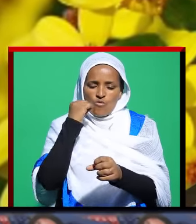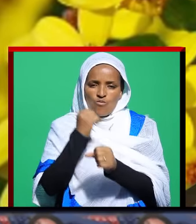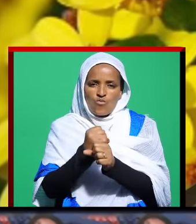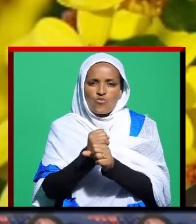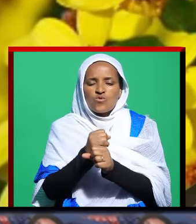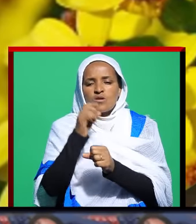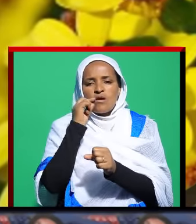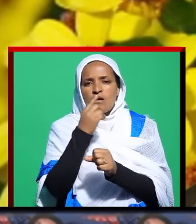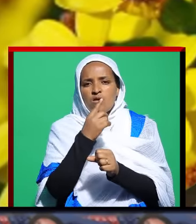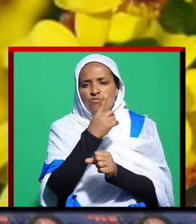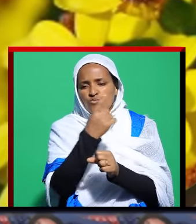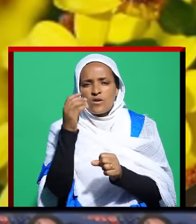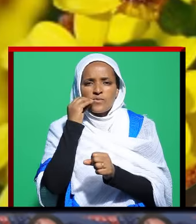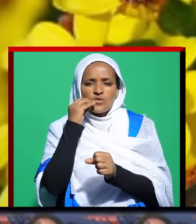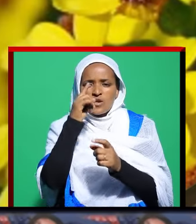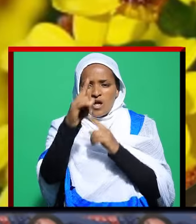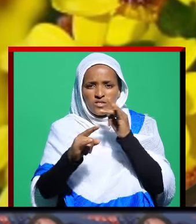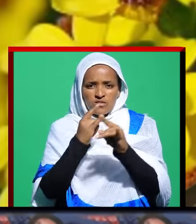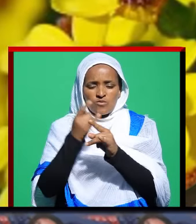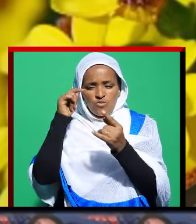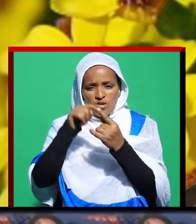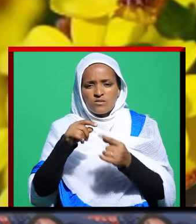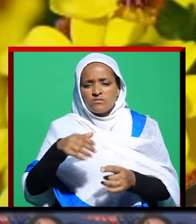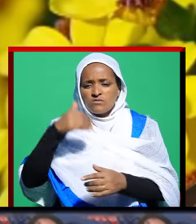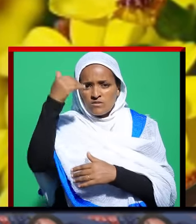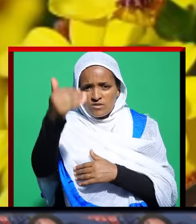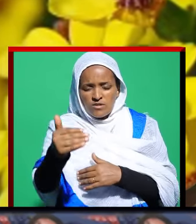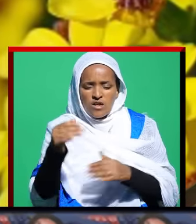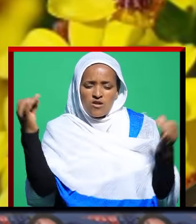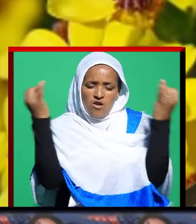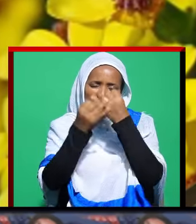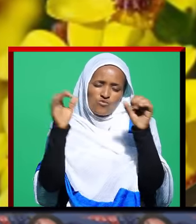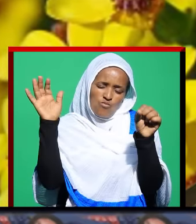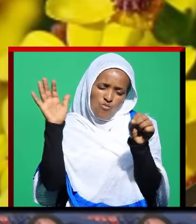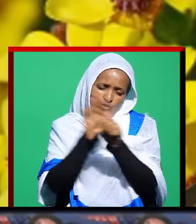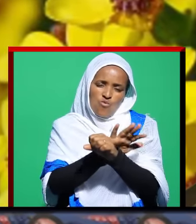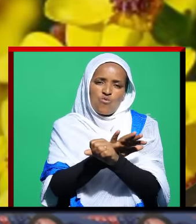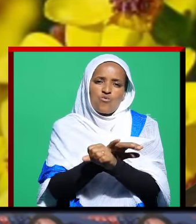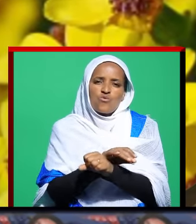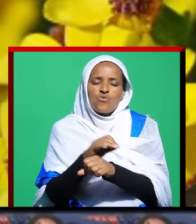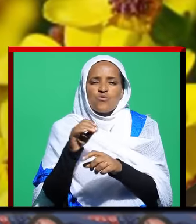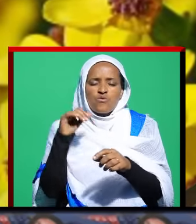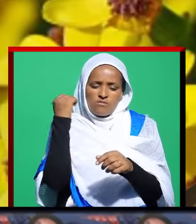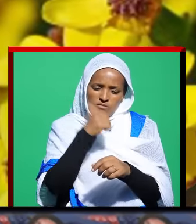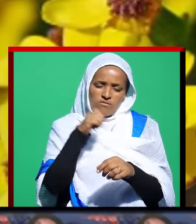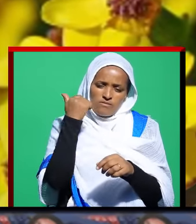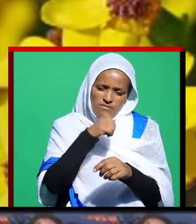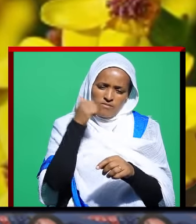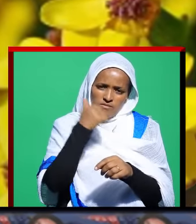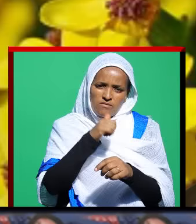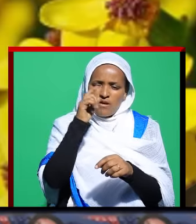ቤት ውስጥ ከአንድ ዘመን ወደሚቀጥለው ዘመን ሲሸጋገሩ ሌሊቱን ሙሉ ቡና ቤት ውስጥ ያሳልፉና ቆጥረው ሌሊቱን